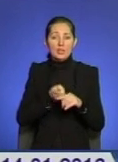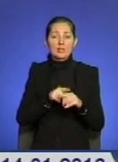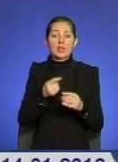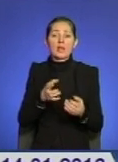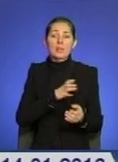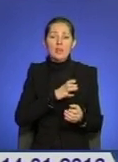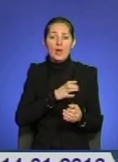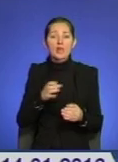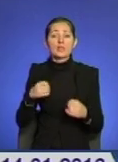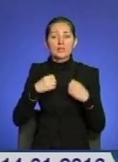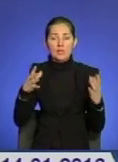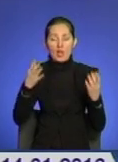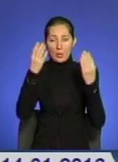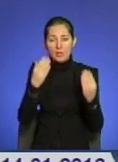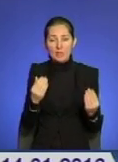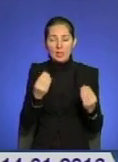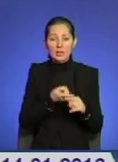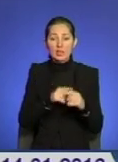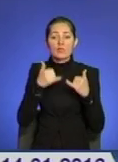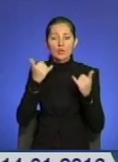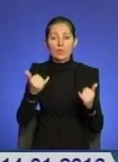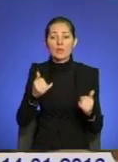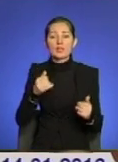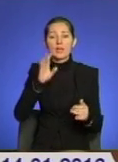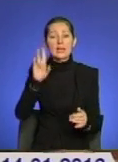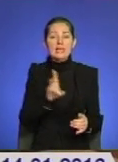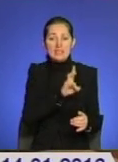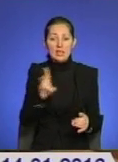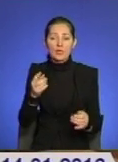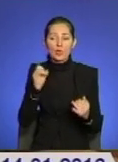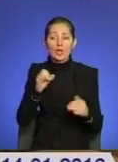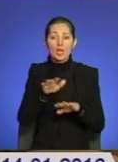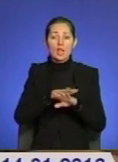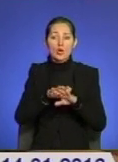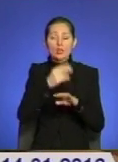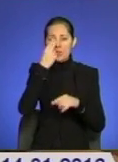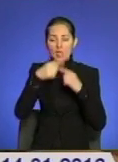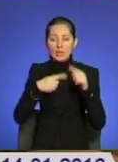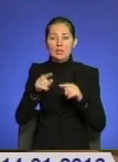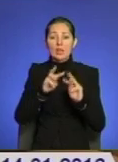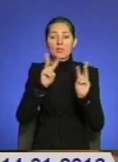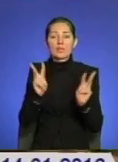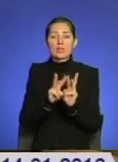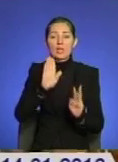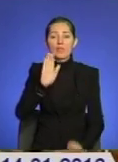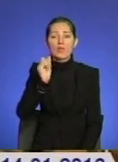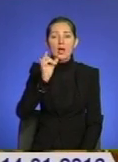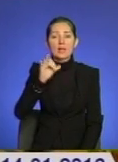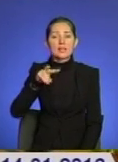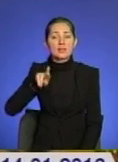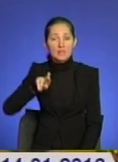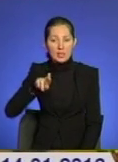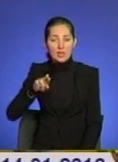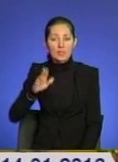який вшановується і православною церквою, і народними традиціями. Святий Василій Великий був аристократом за походженням і